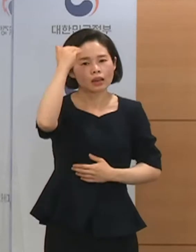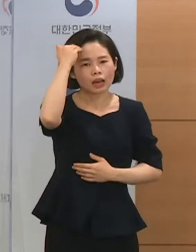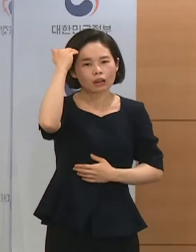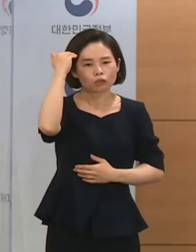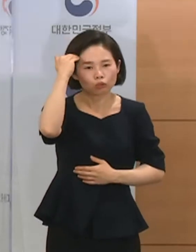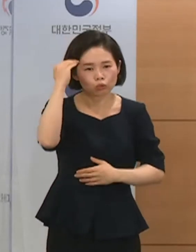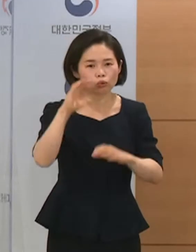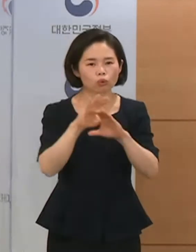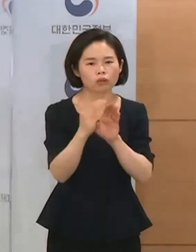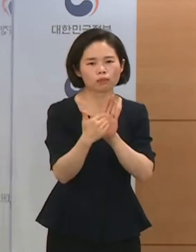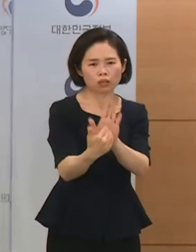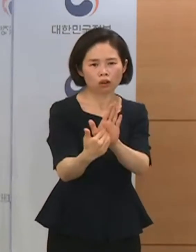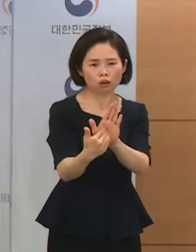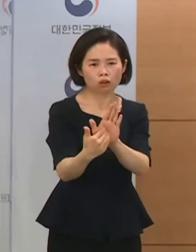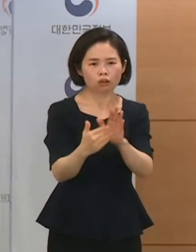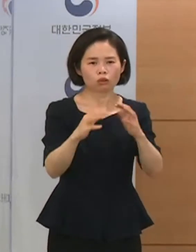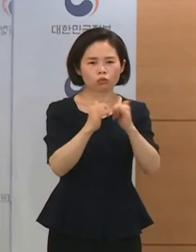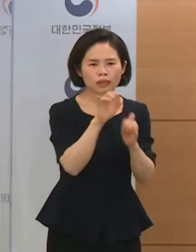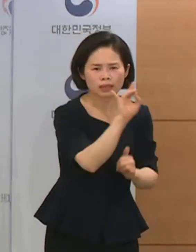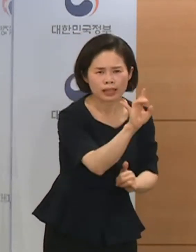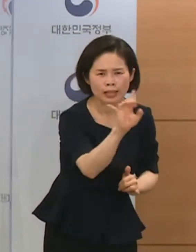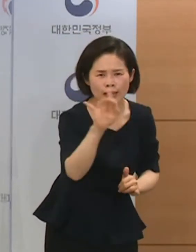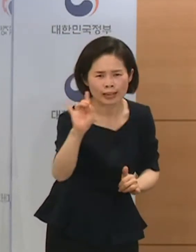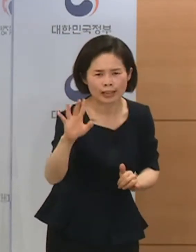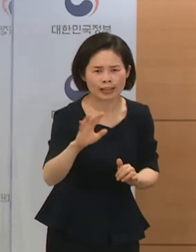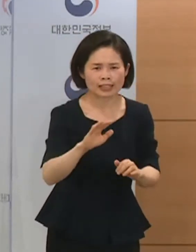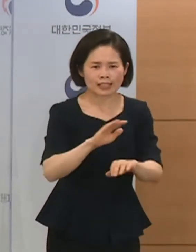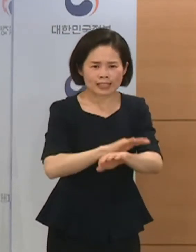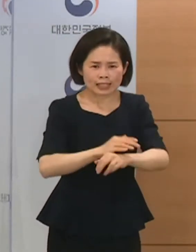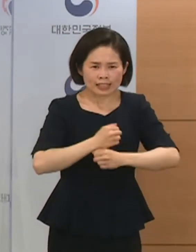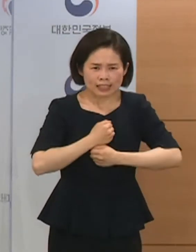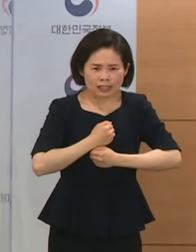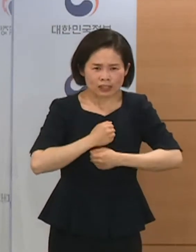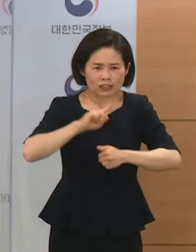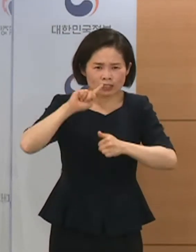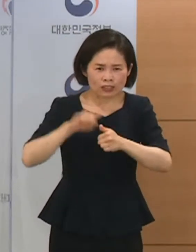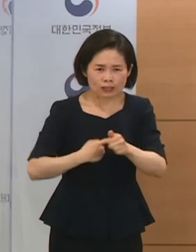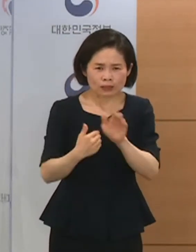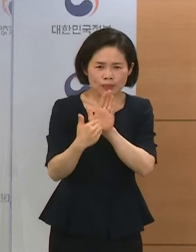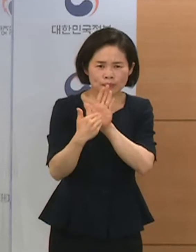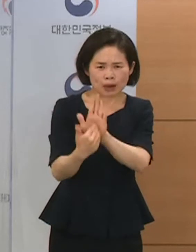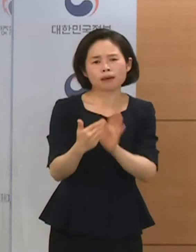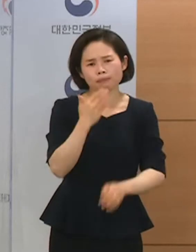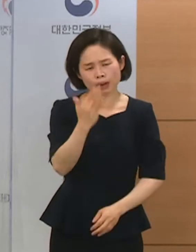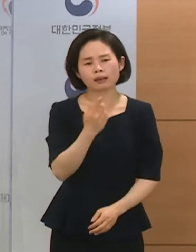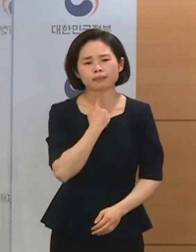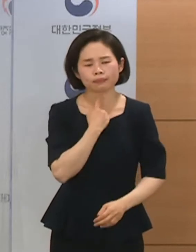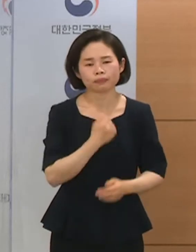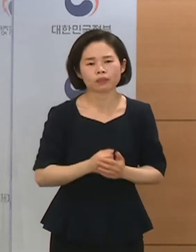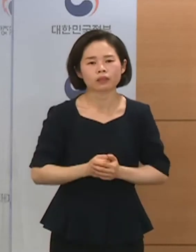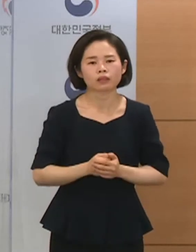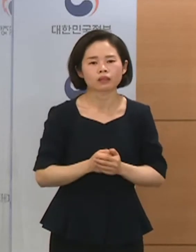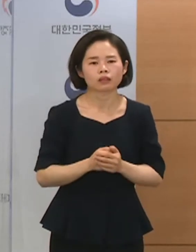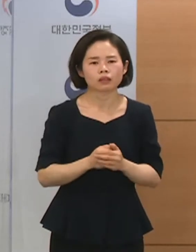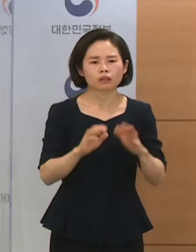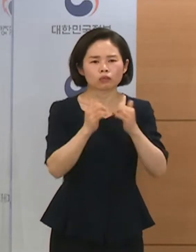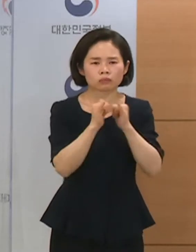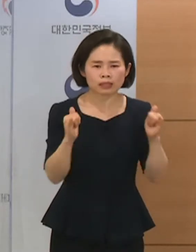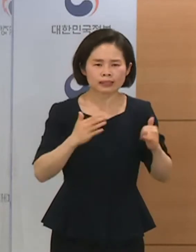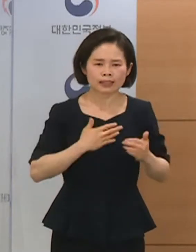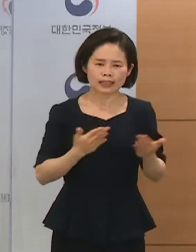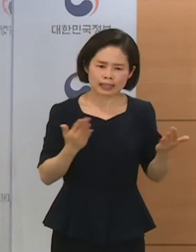빠짐없이 모두가 함께 해주셨기 때문에 가능했습니다. 각자의 자리에서 아무리 힘든